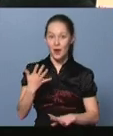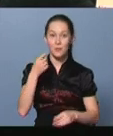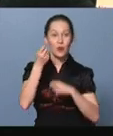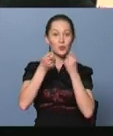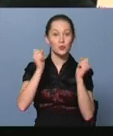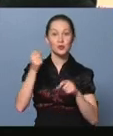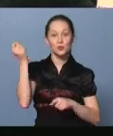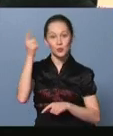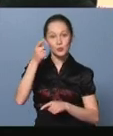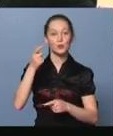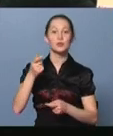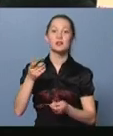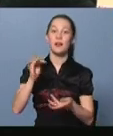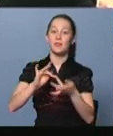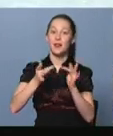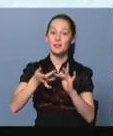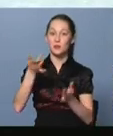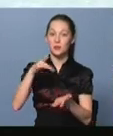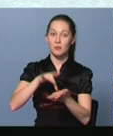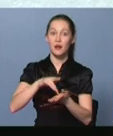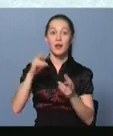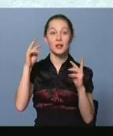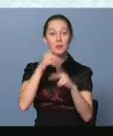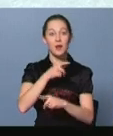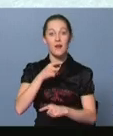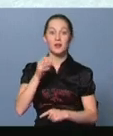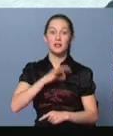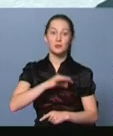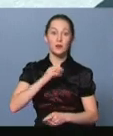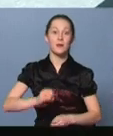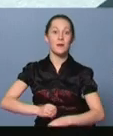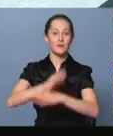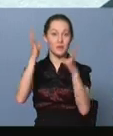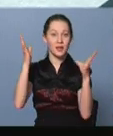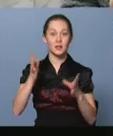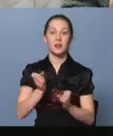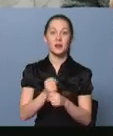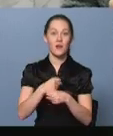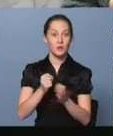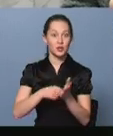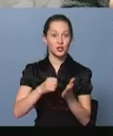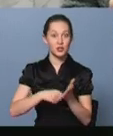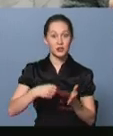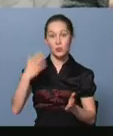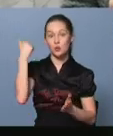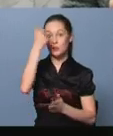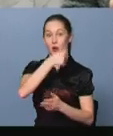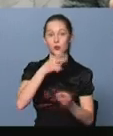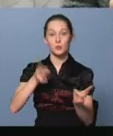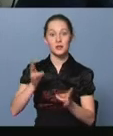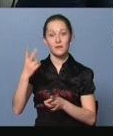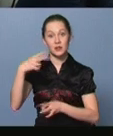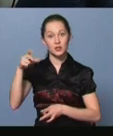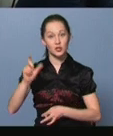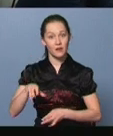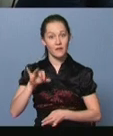сайте муниципалитета. И, кстати, неправильное использование пиротехники – причина серьезных травм. В прошлом году пострадали 20 человек.